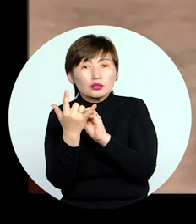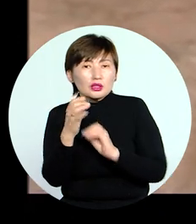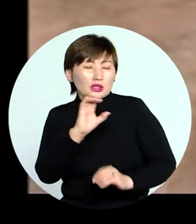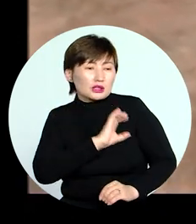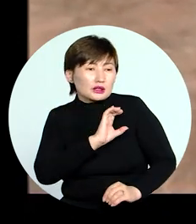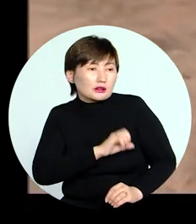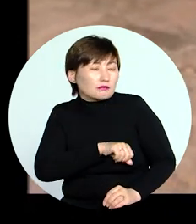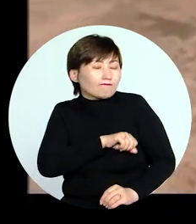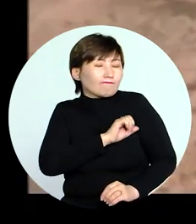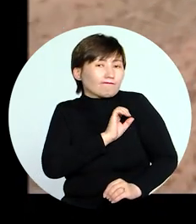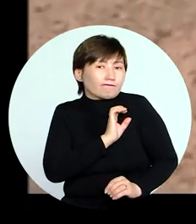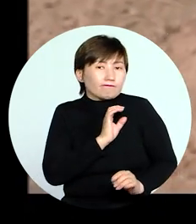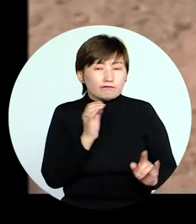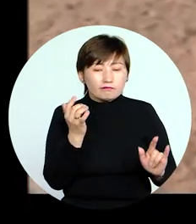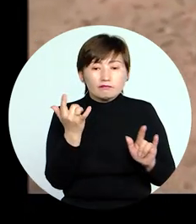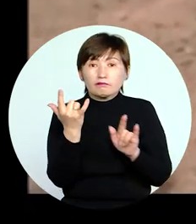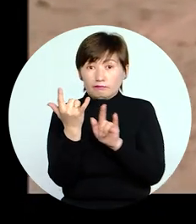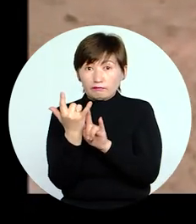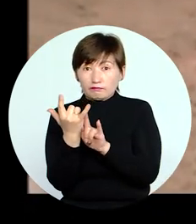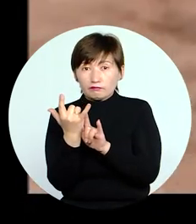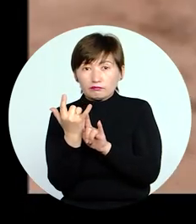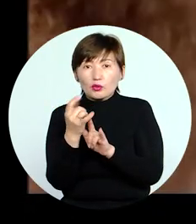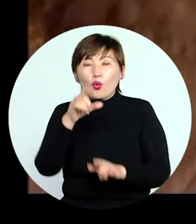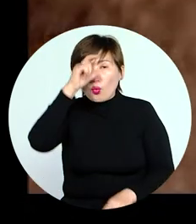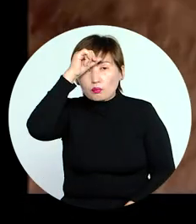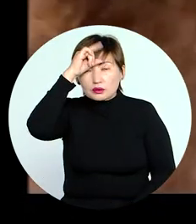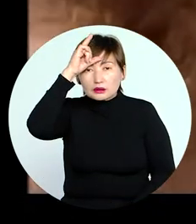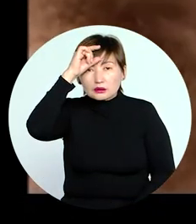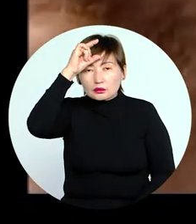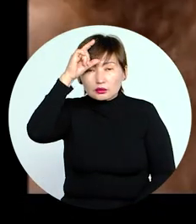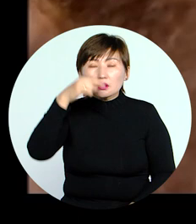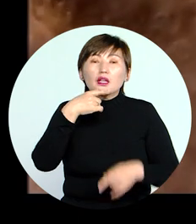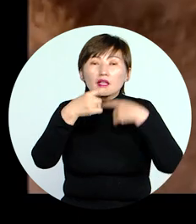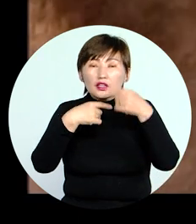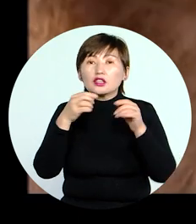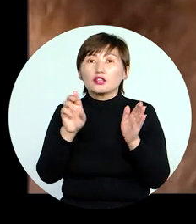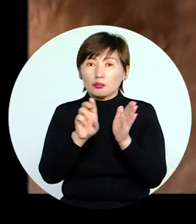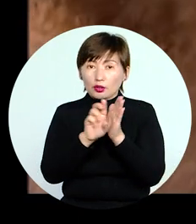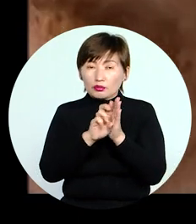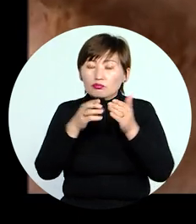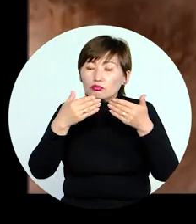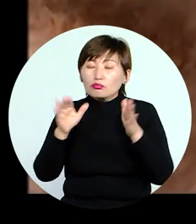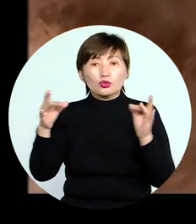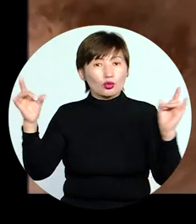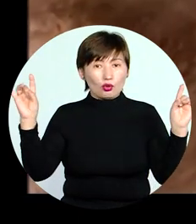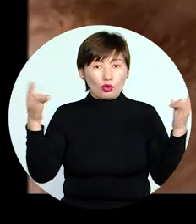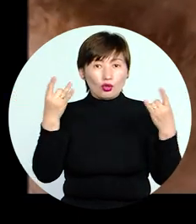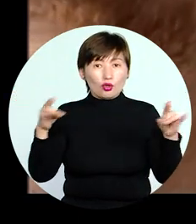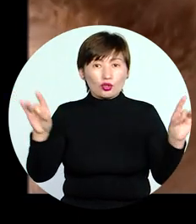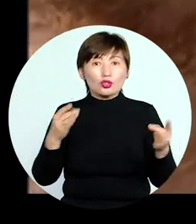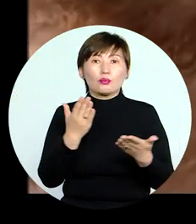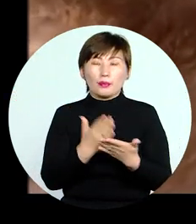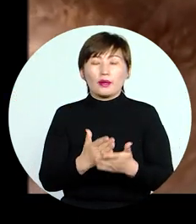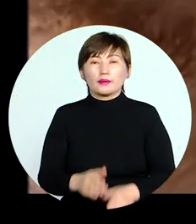За ингээд энэ одоо хоёр амьтанд бол ухамсарын төвшөнд бол хилж болох ганц гарц нь өөрөө хөгжим байсан. Хэлээр